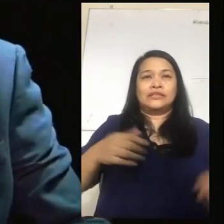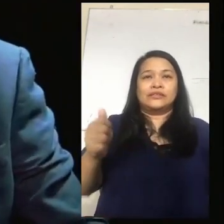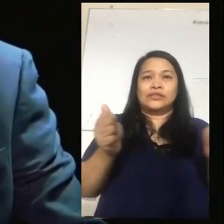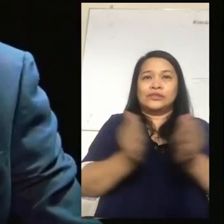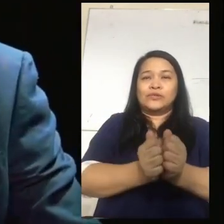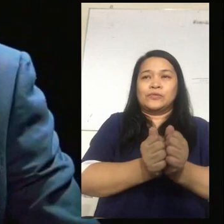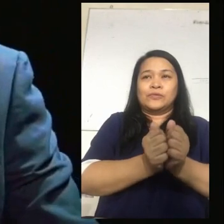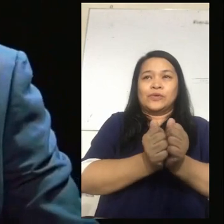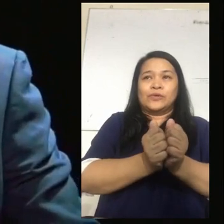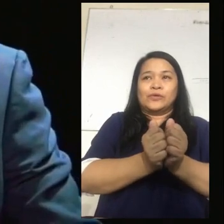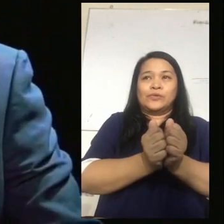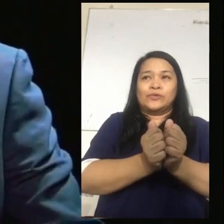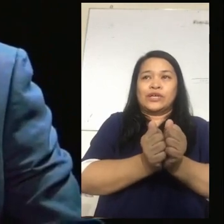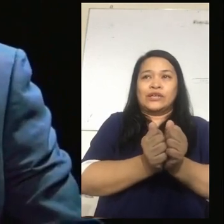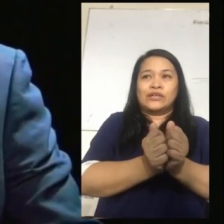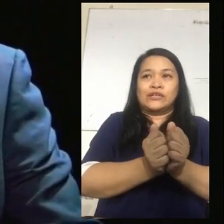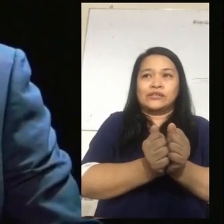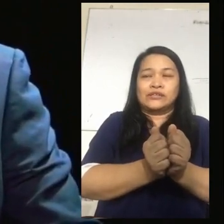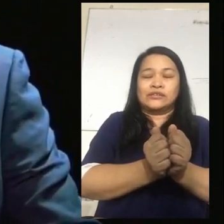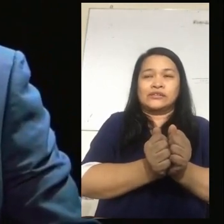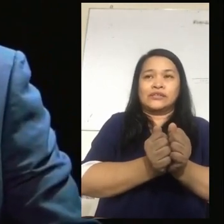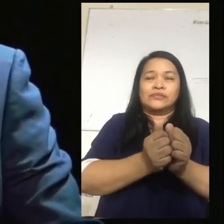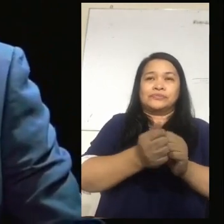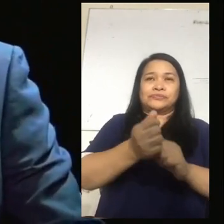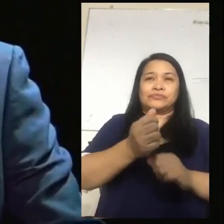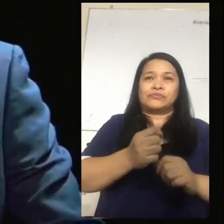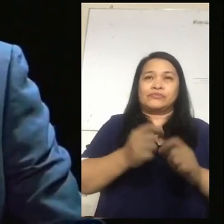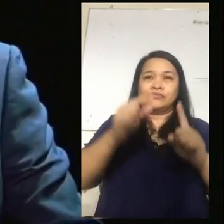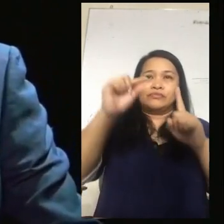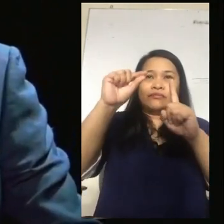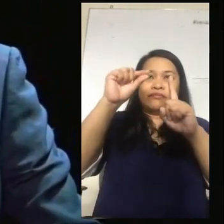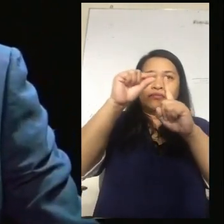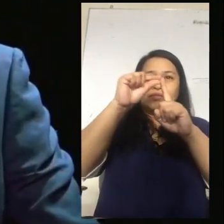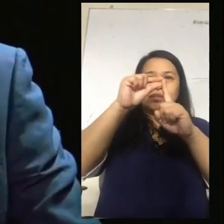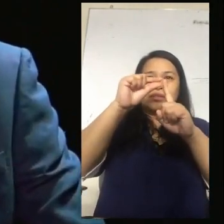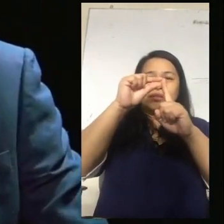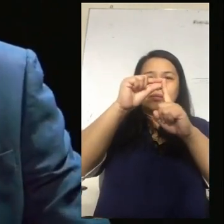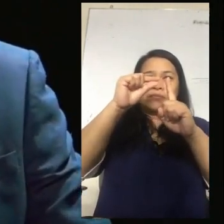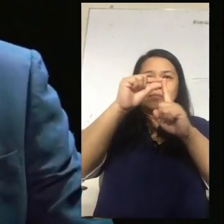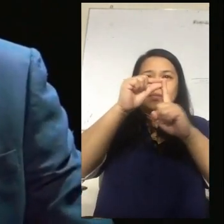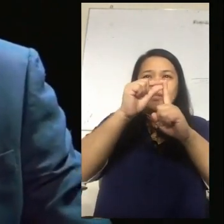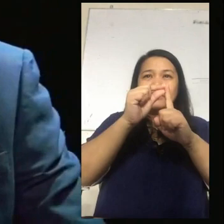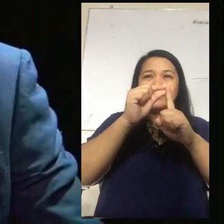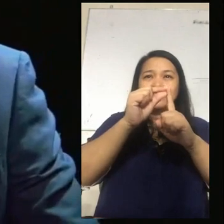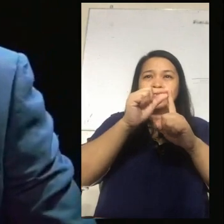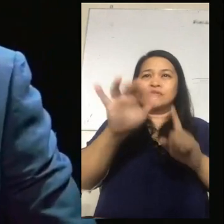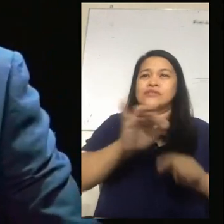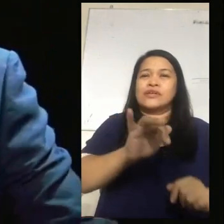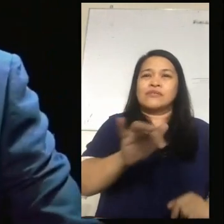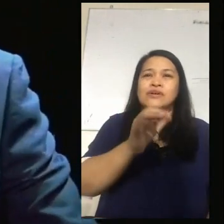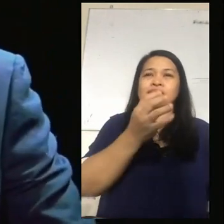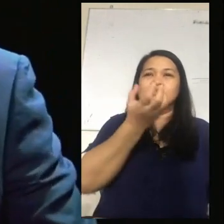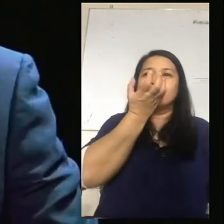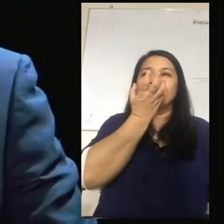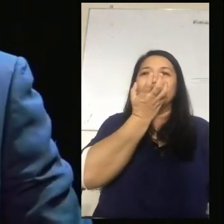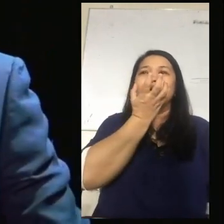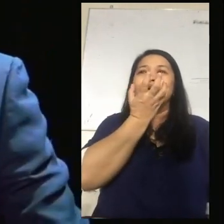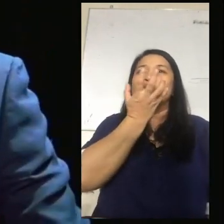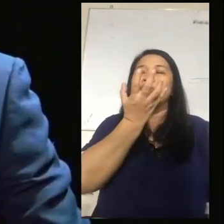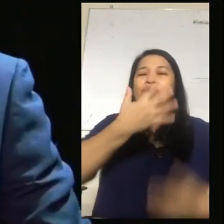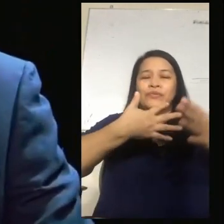maalap para sa Panginoon. Kasi ayaw ng Panginoon yung temperaturang malahininga. Sabi po sa